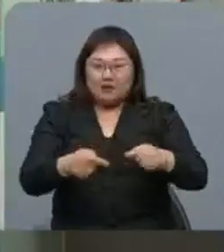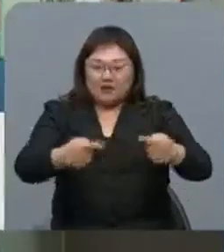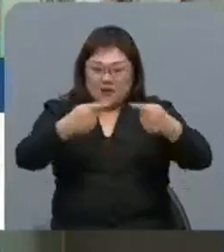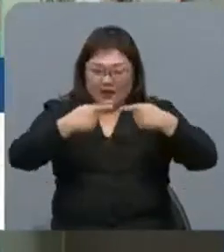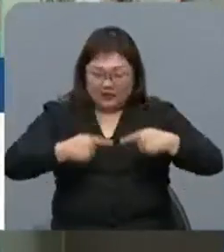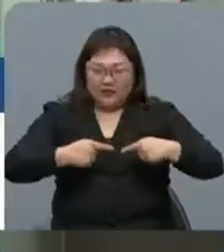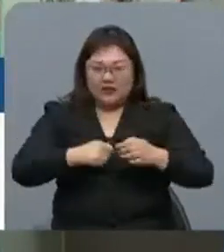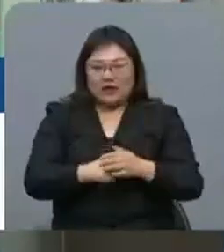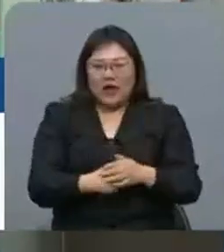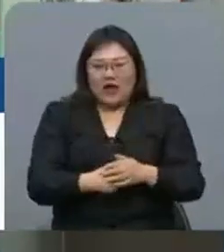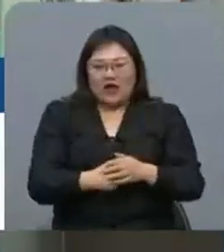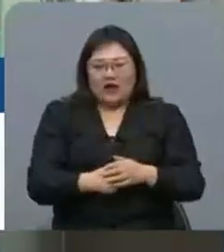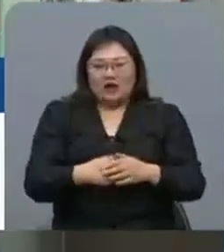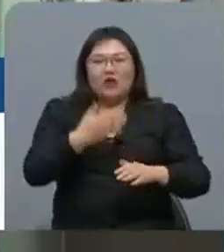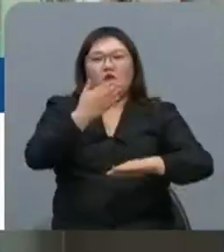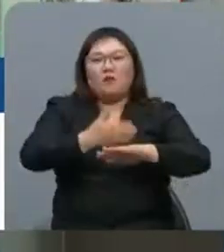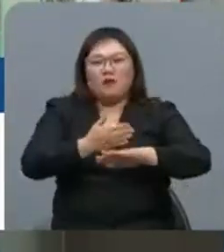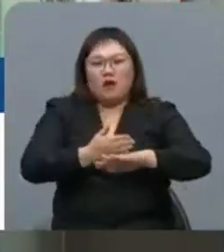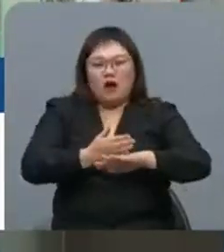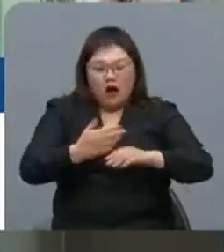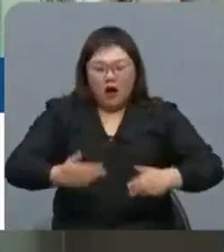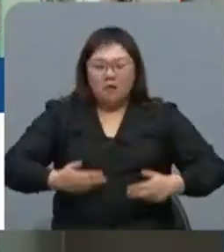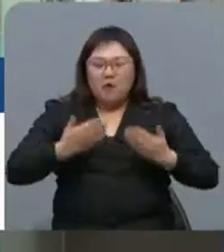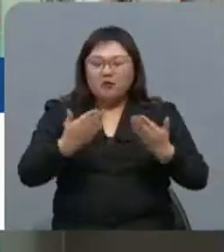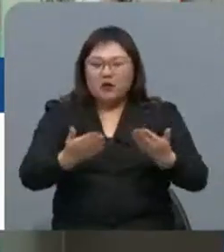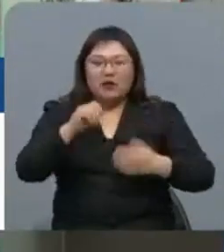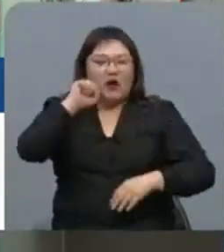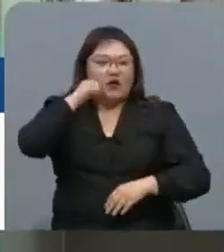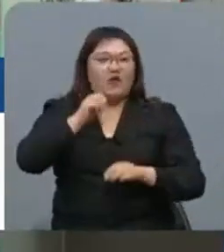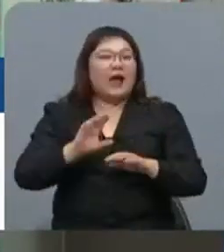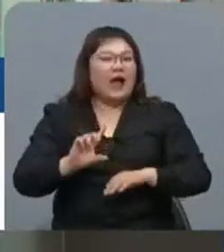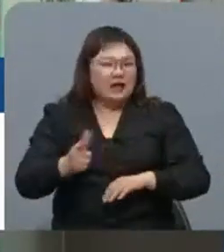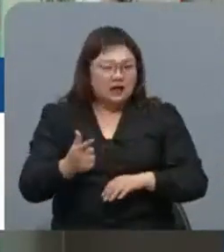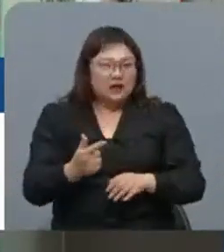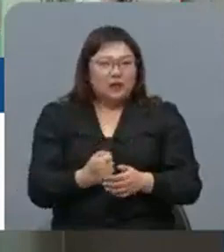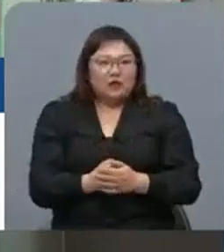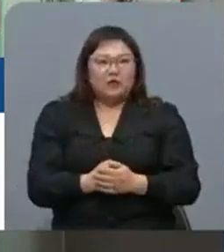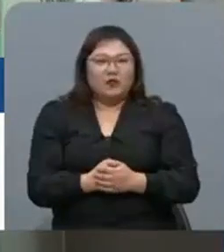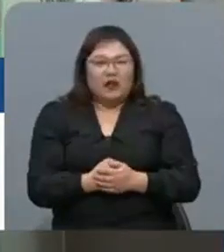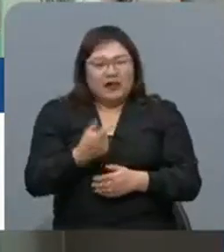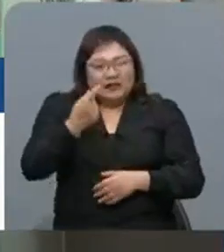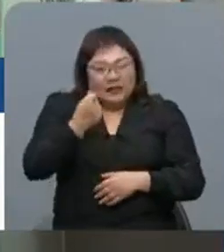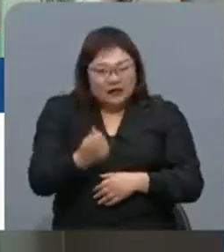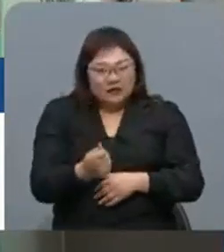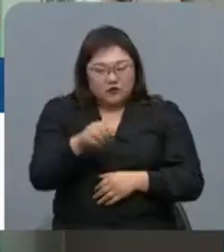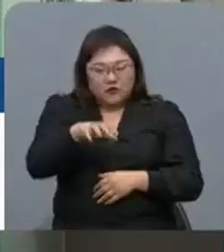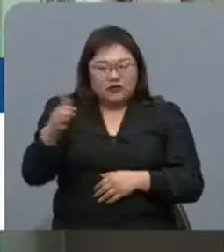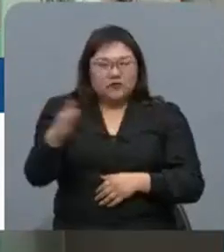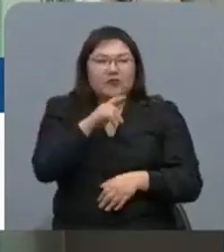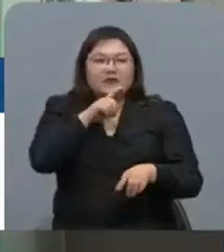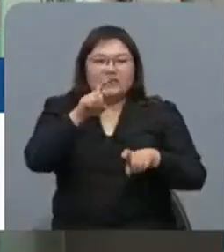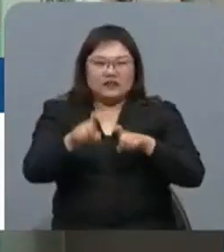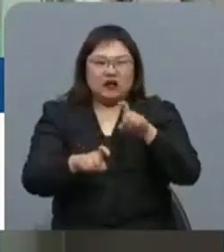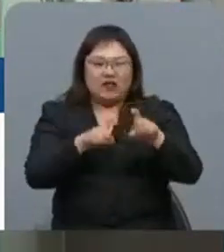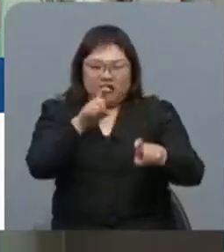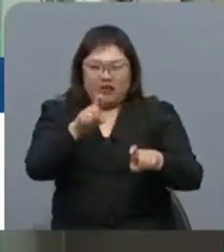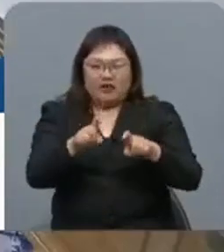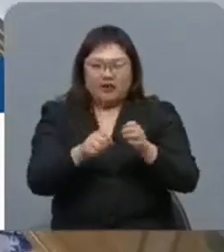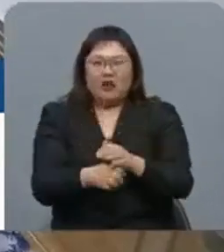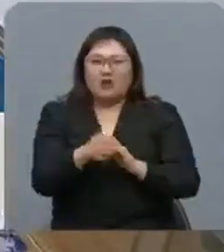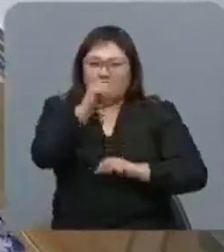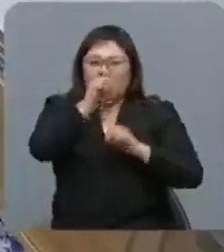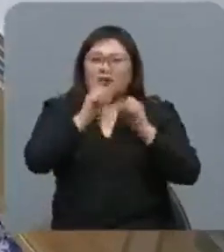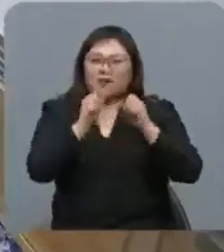고맙죠. 봉사라는 게 어려운 게 아니다. 아주 작은 데서 실천할 수 있다 이런 어떤 그 기회를 드렸던 것